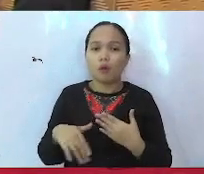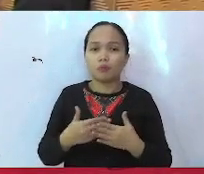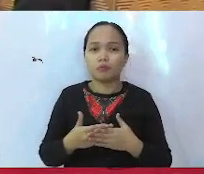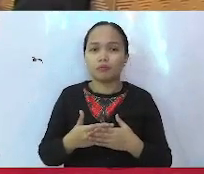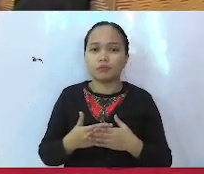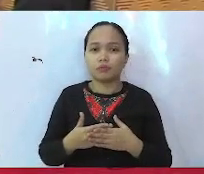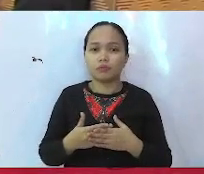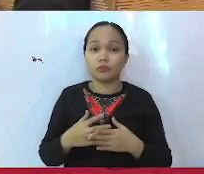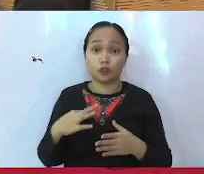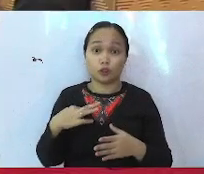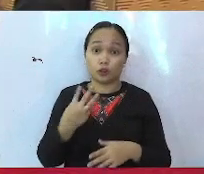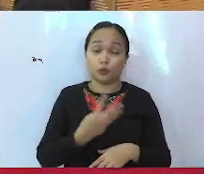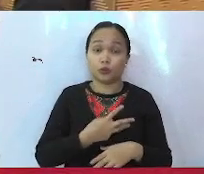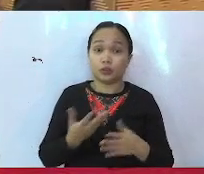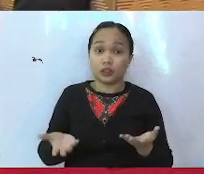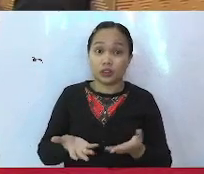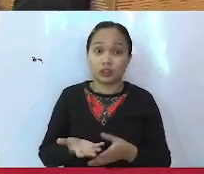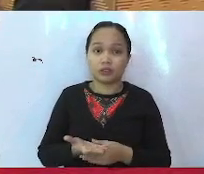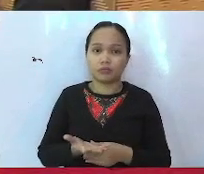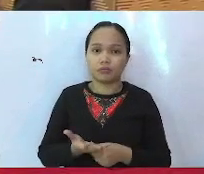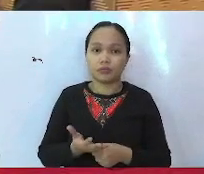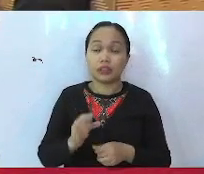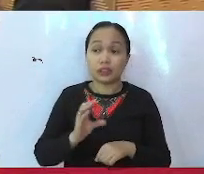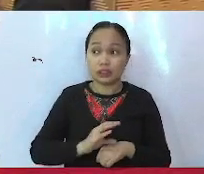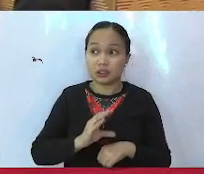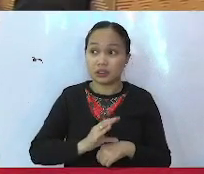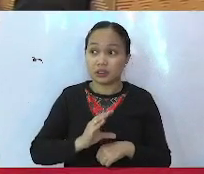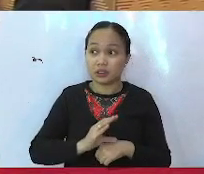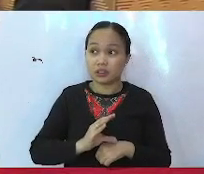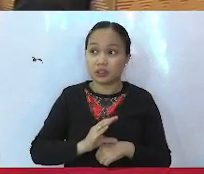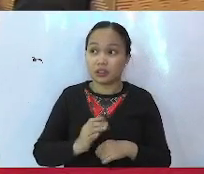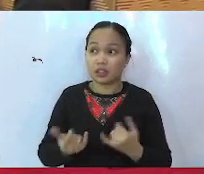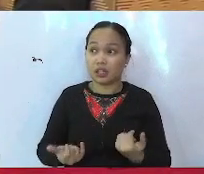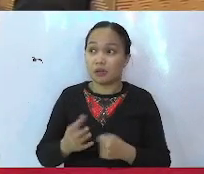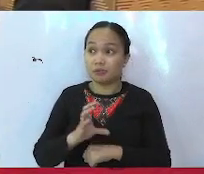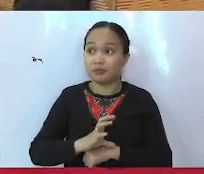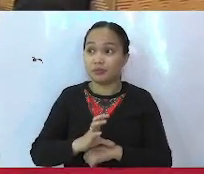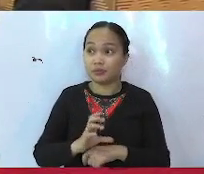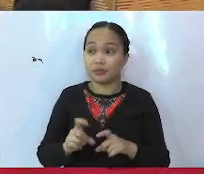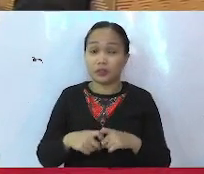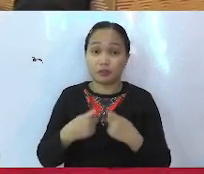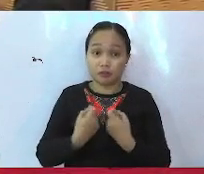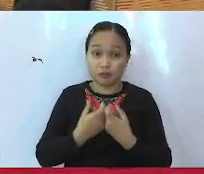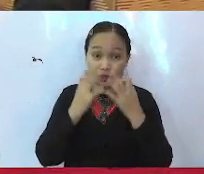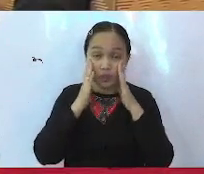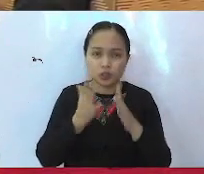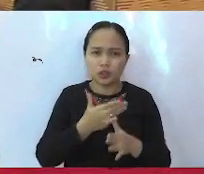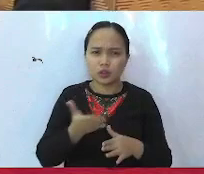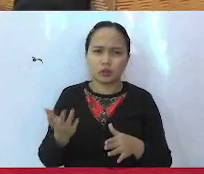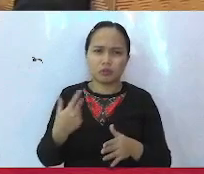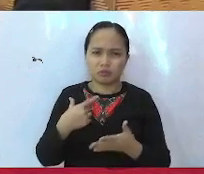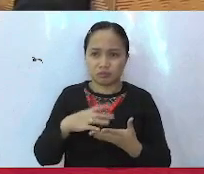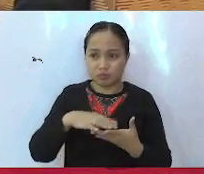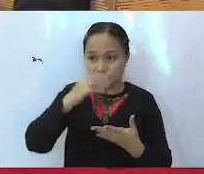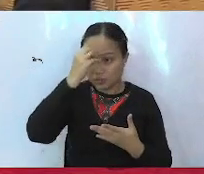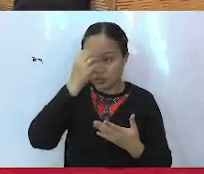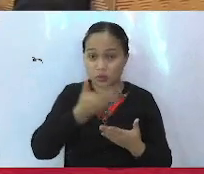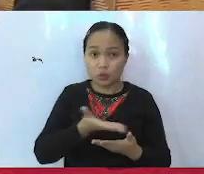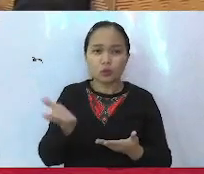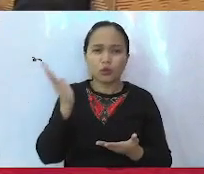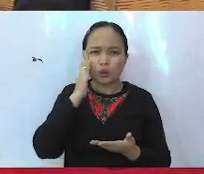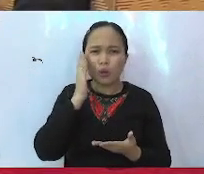dito, tayong mga nandito ngayon sa church, kayo team focus, kayo nakakapakinig ng ganito, alam nyo na kung ano yung